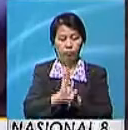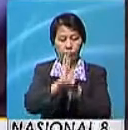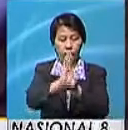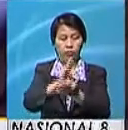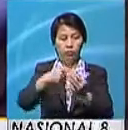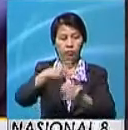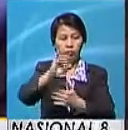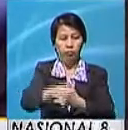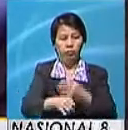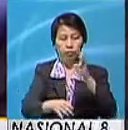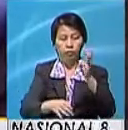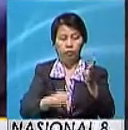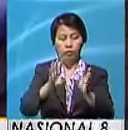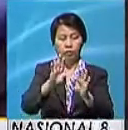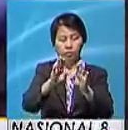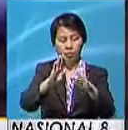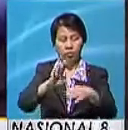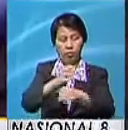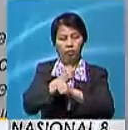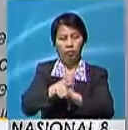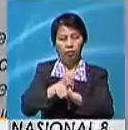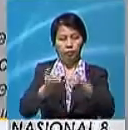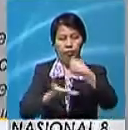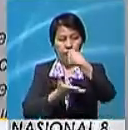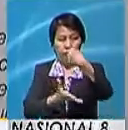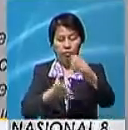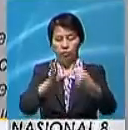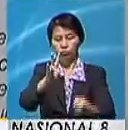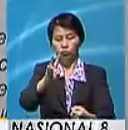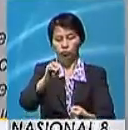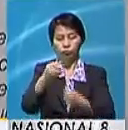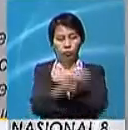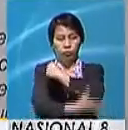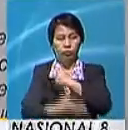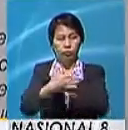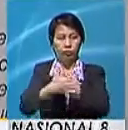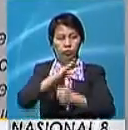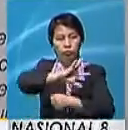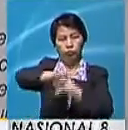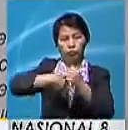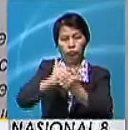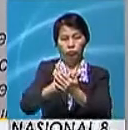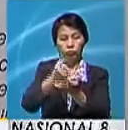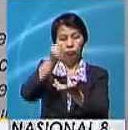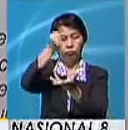projek di 6 benua meraih dana daripada 70 negara seluruh dunia.